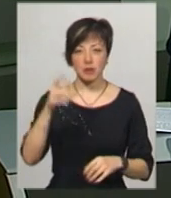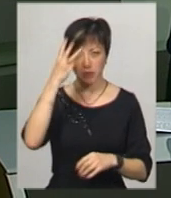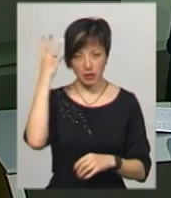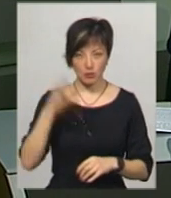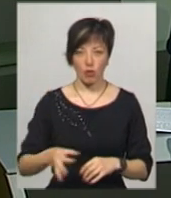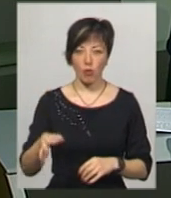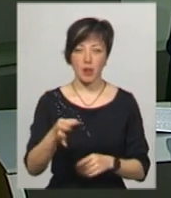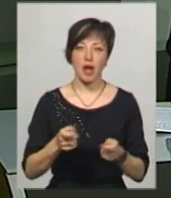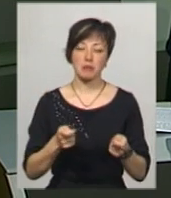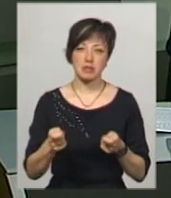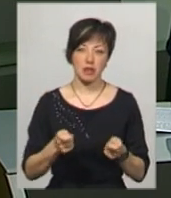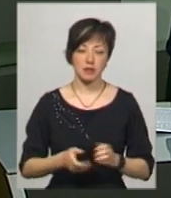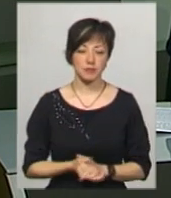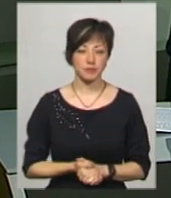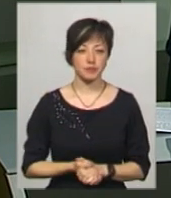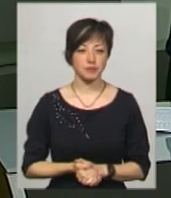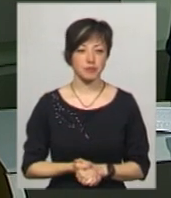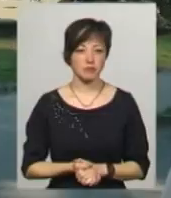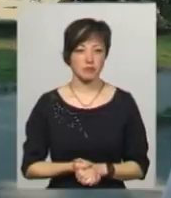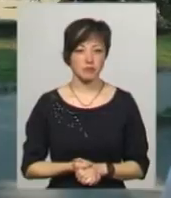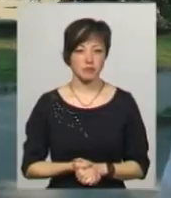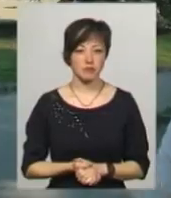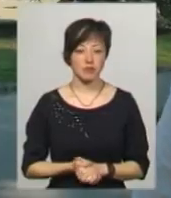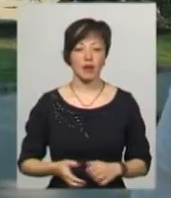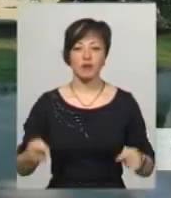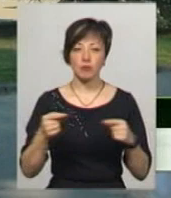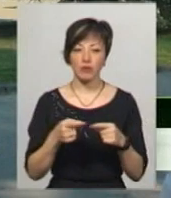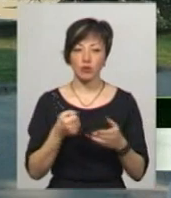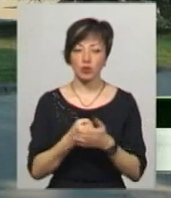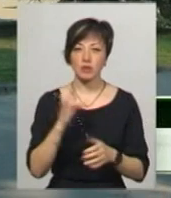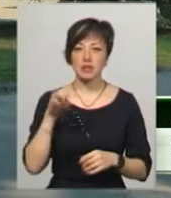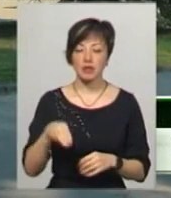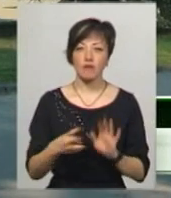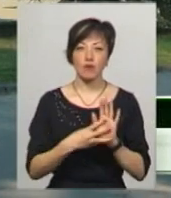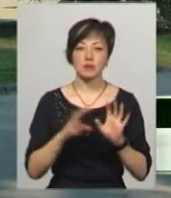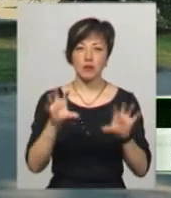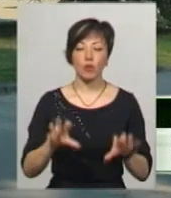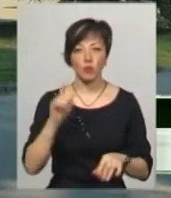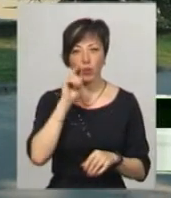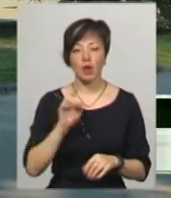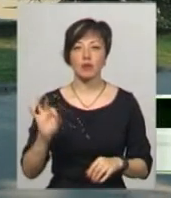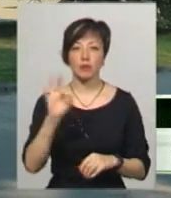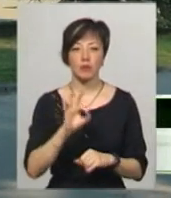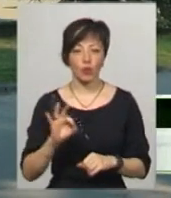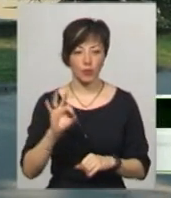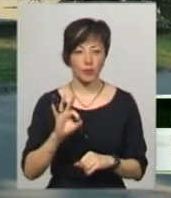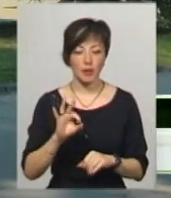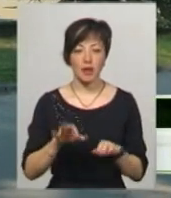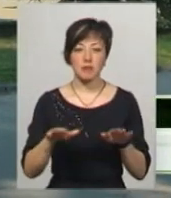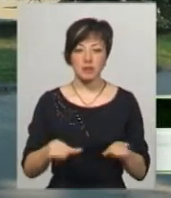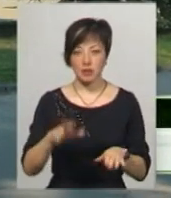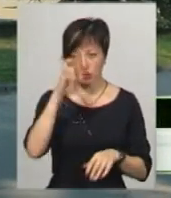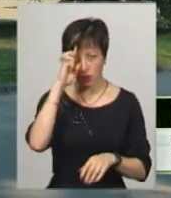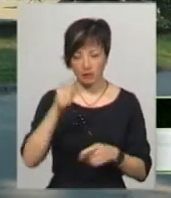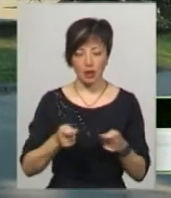Хмельницької облдержадміністрації Інна Михайлова. Відповідно до статті 8 закону України про місцеві